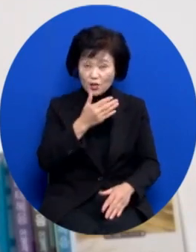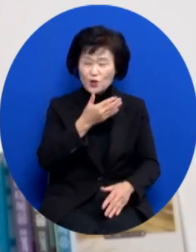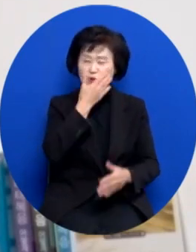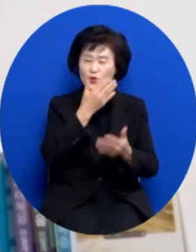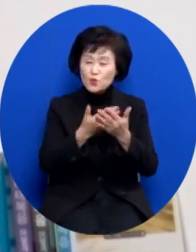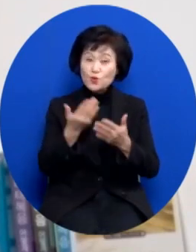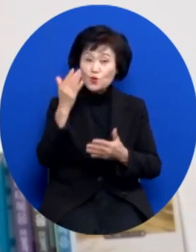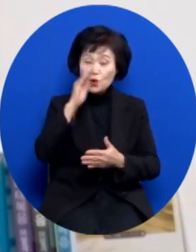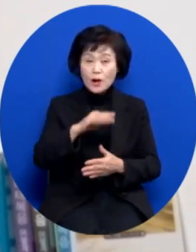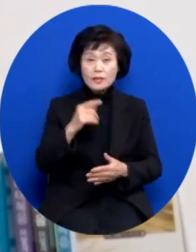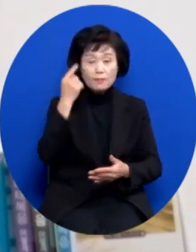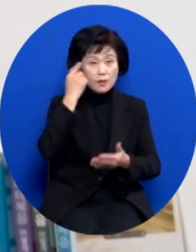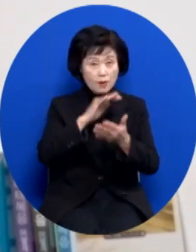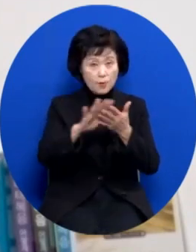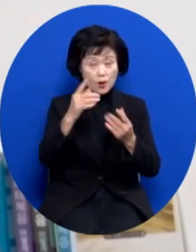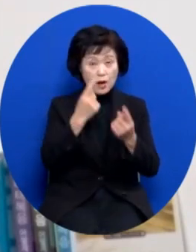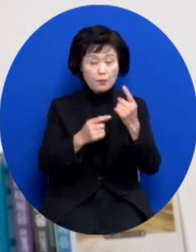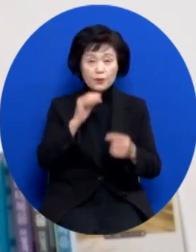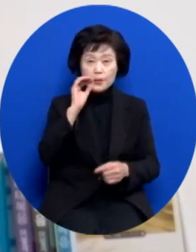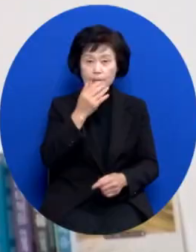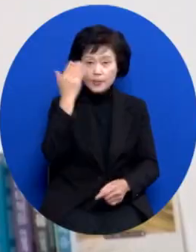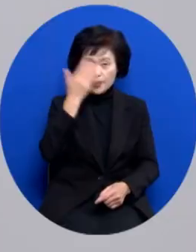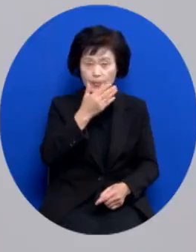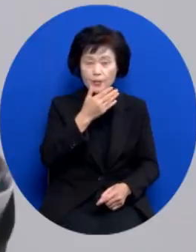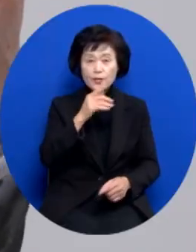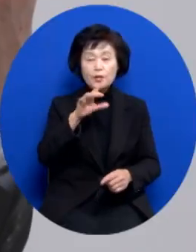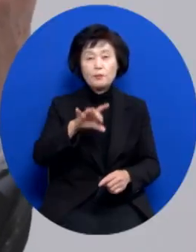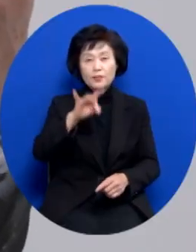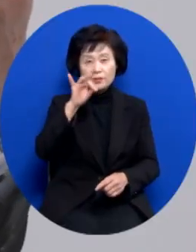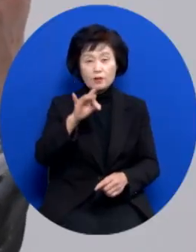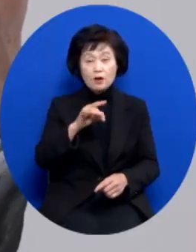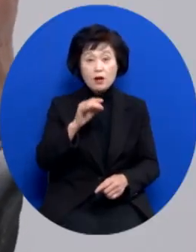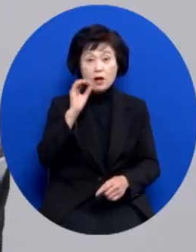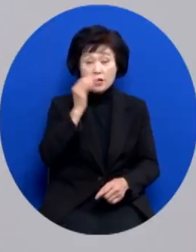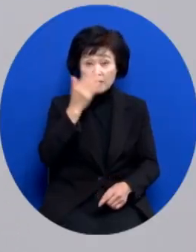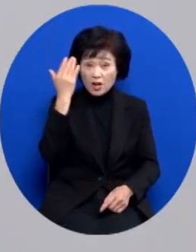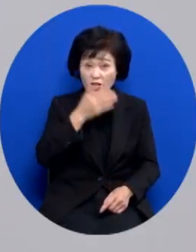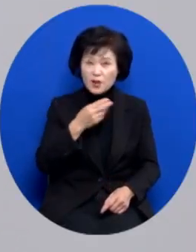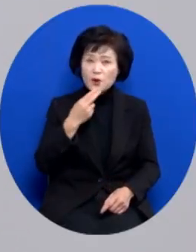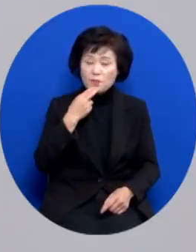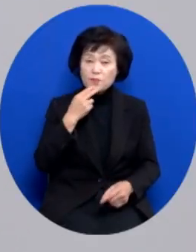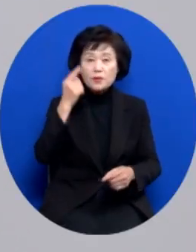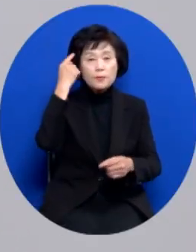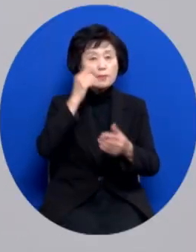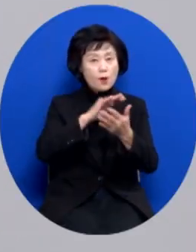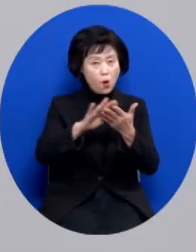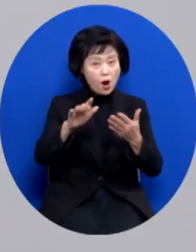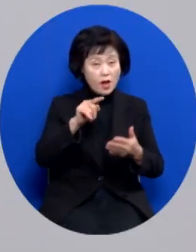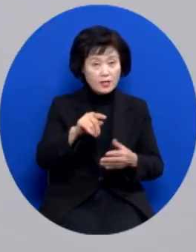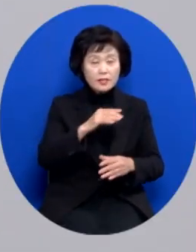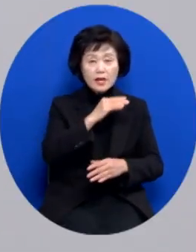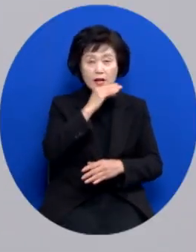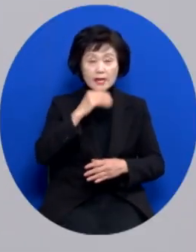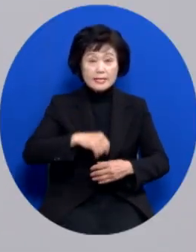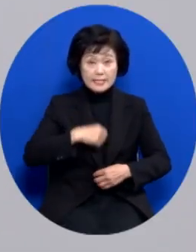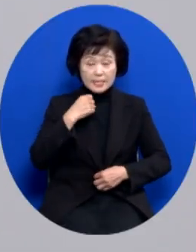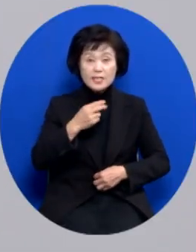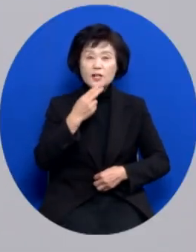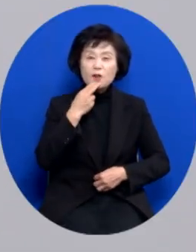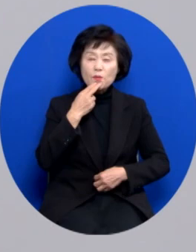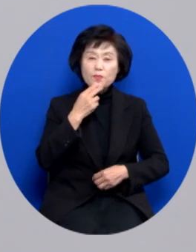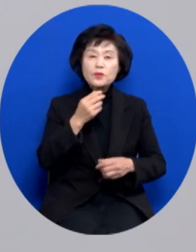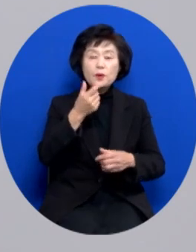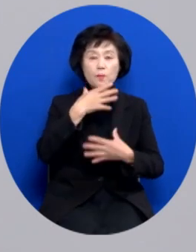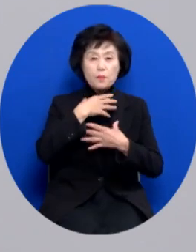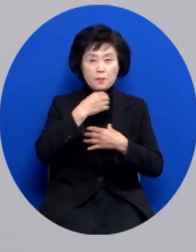중요하지만 평화보다 성결이 먼저입니다. 성결이 없는 평화는 정이 없는 평화처럼 거짓